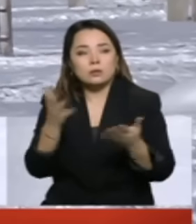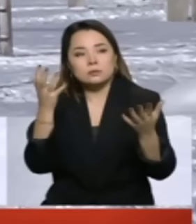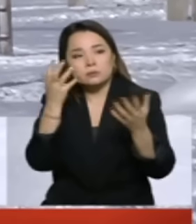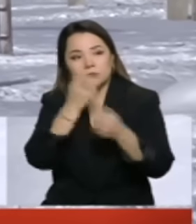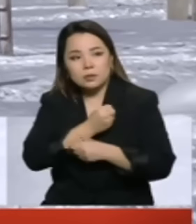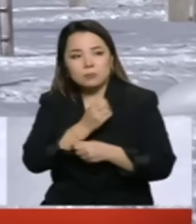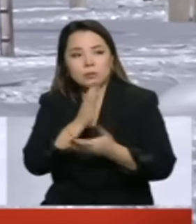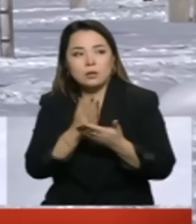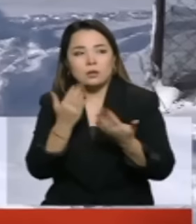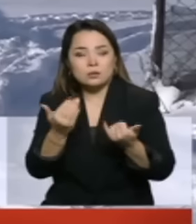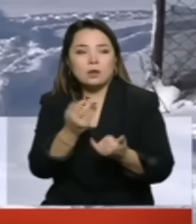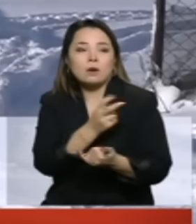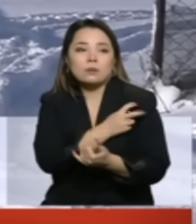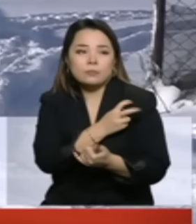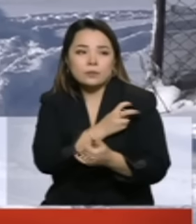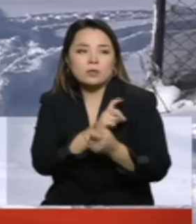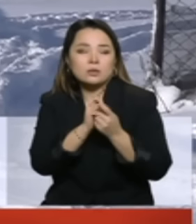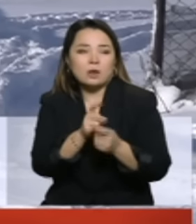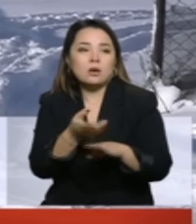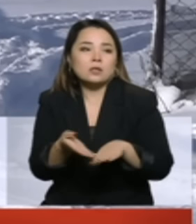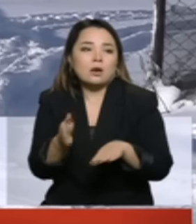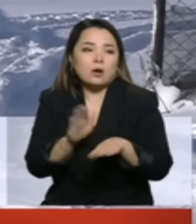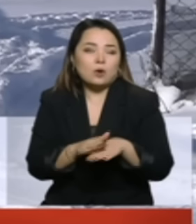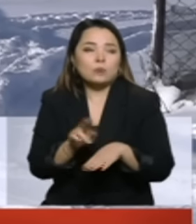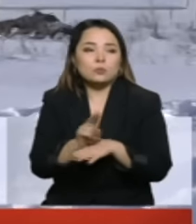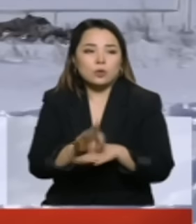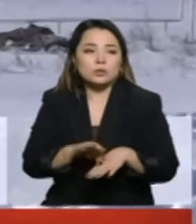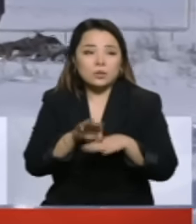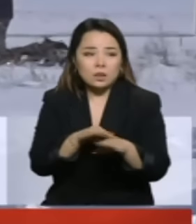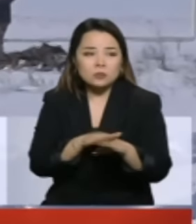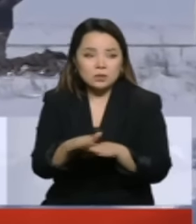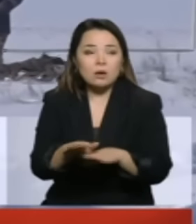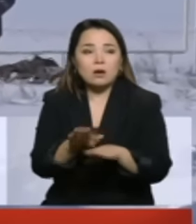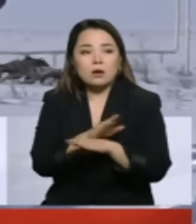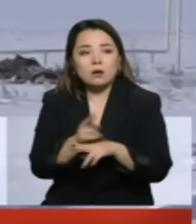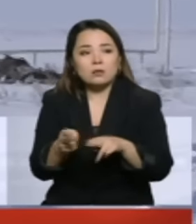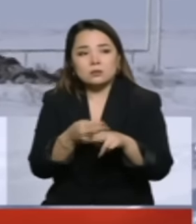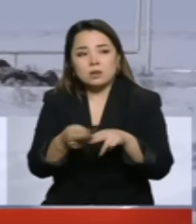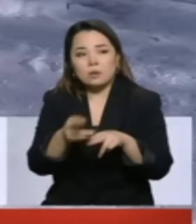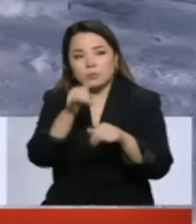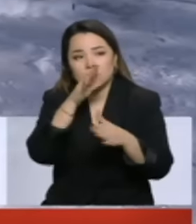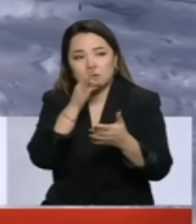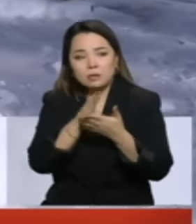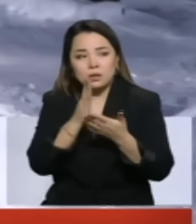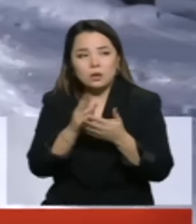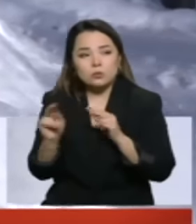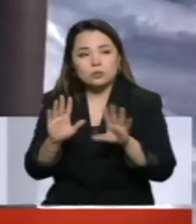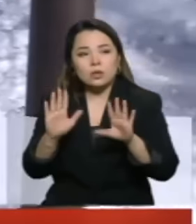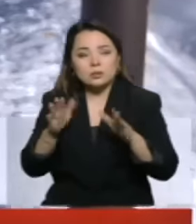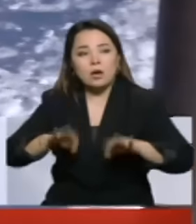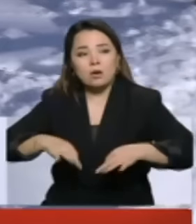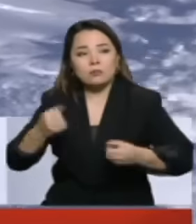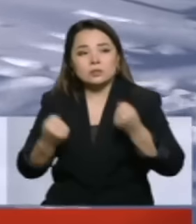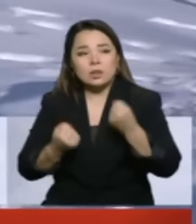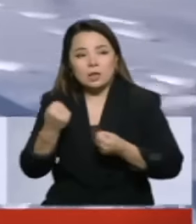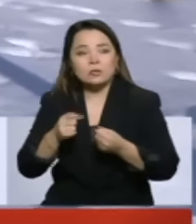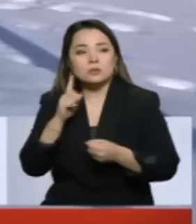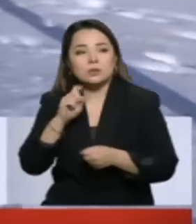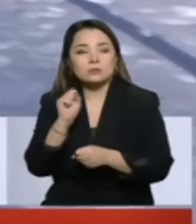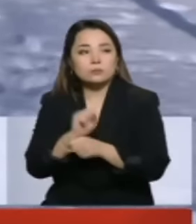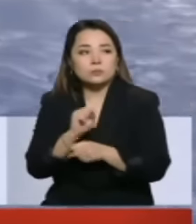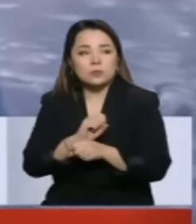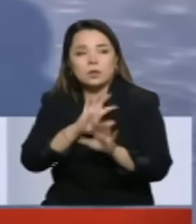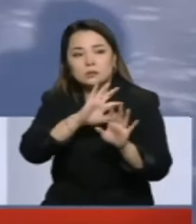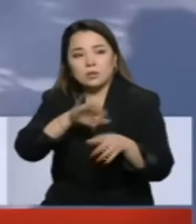түскен. Дәрігерлер жарты сағат бойына реанимациялық емшара жасағанымен өлімнен арашалай алмады. Қазір оқиғаға қатысы бар автокөлік арнайы тұраққа